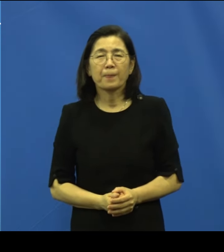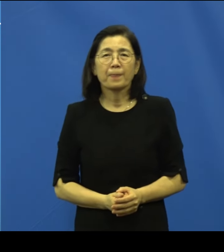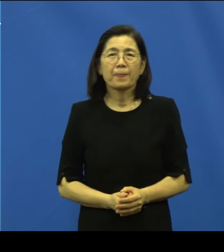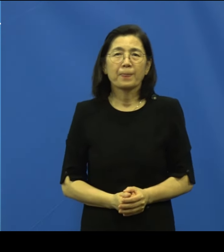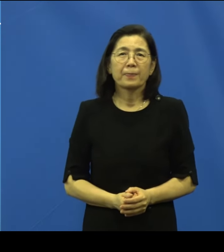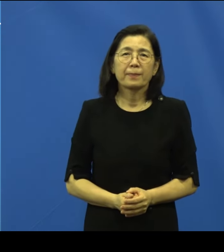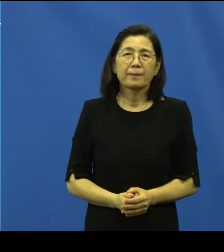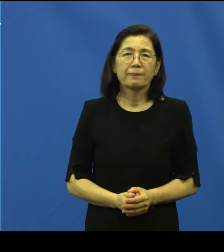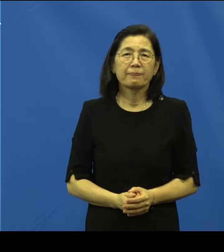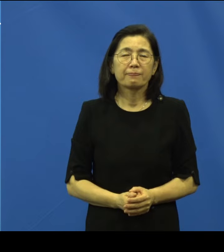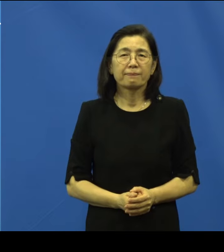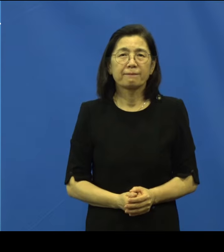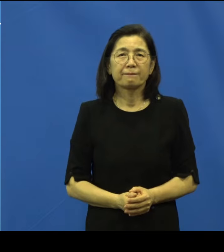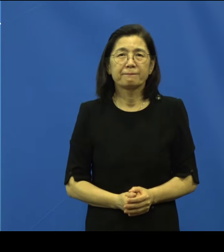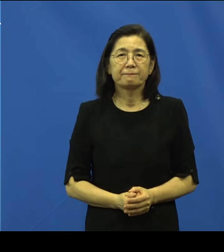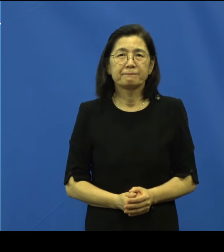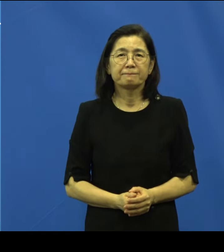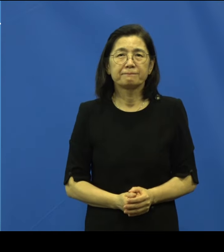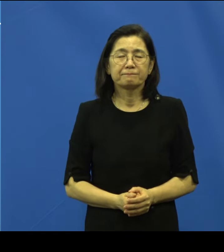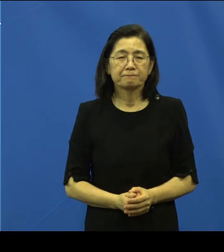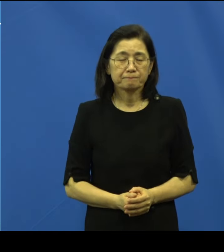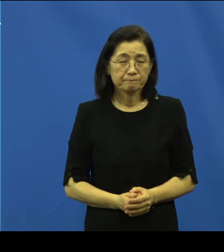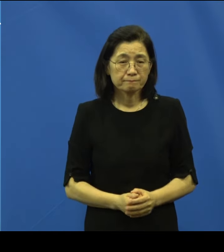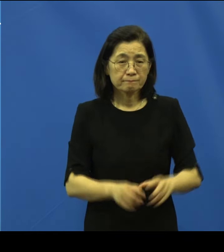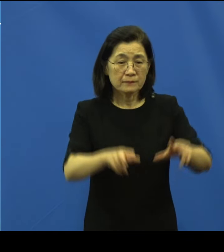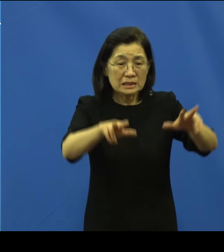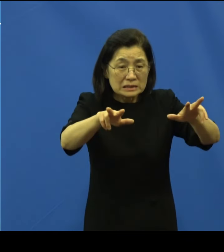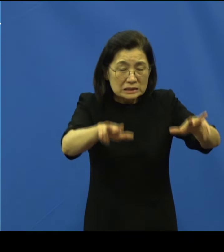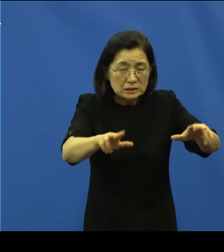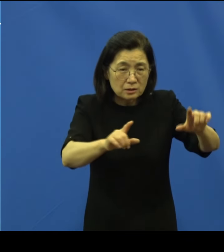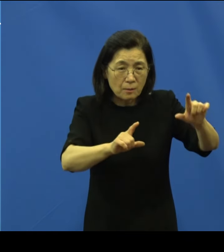현실 너머를 하게 하는 게 뭐예요? 믿음 있잖아요.